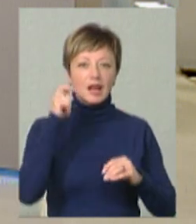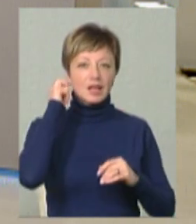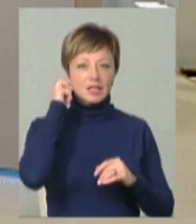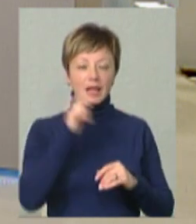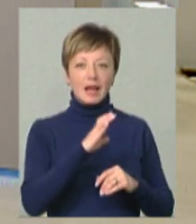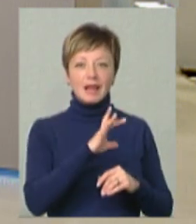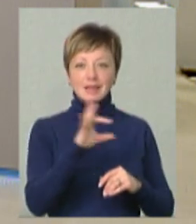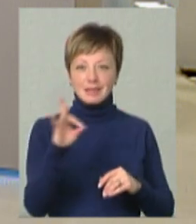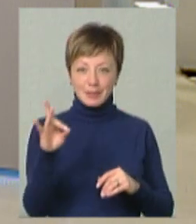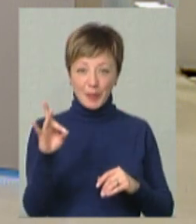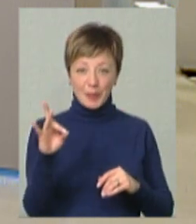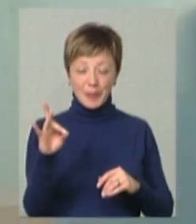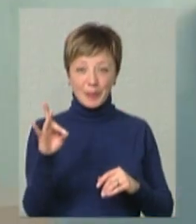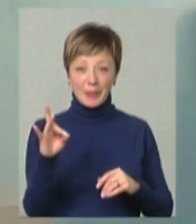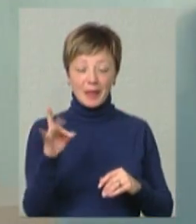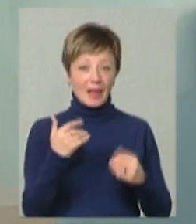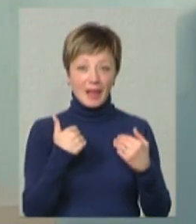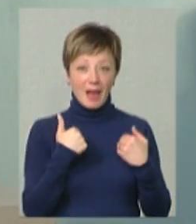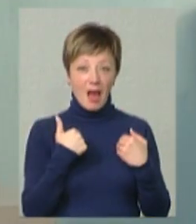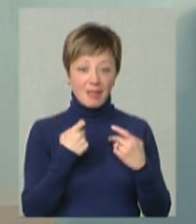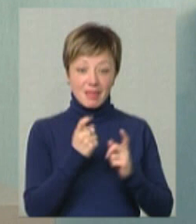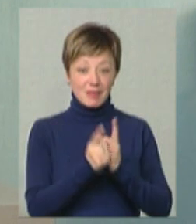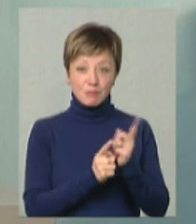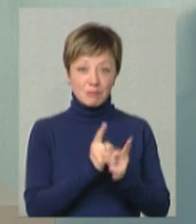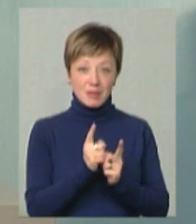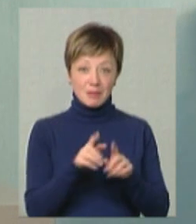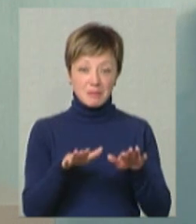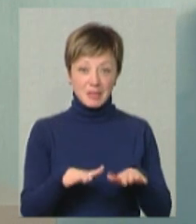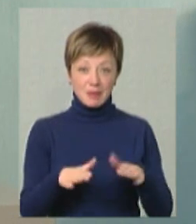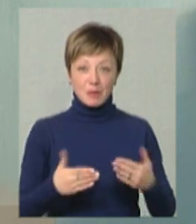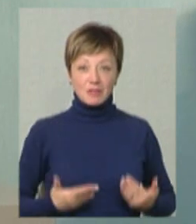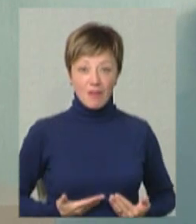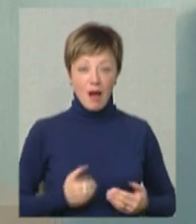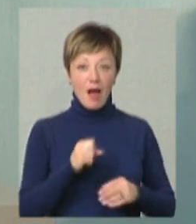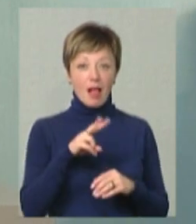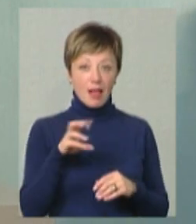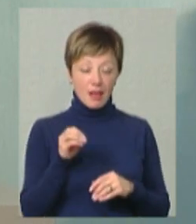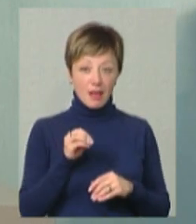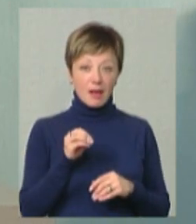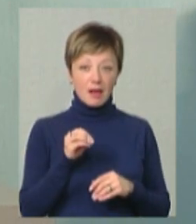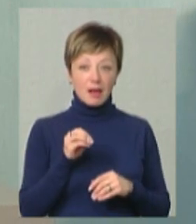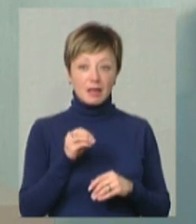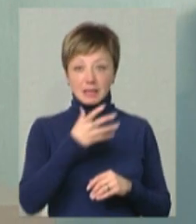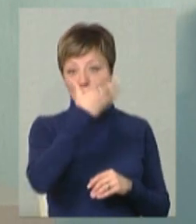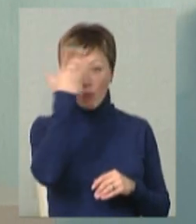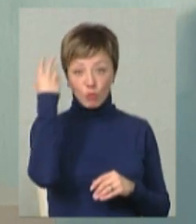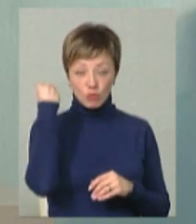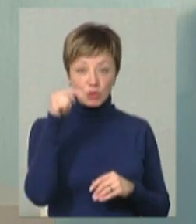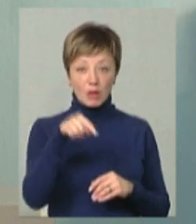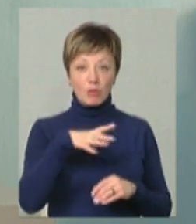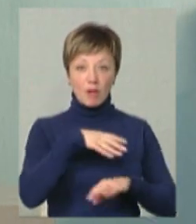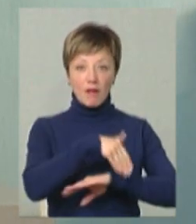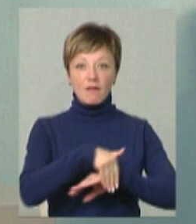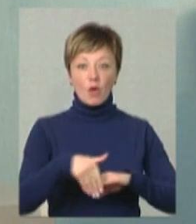60-річчя СРСР. Я не змінювала місце проживання, але вже навіть забулося, що та